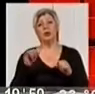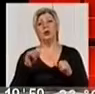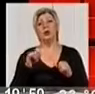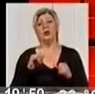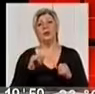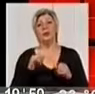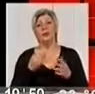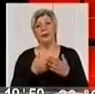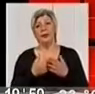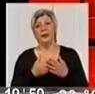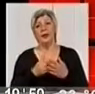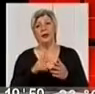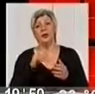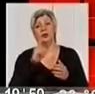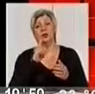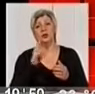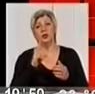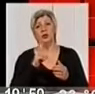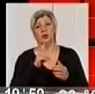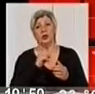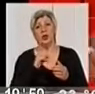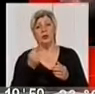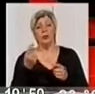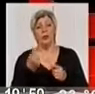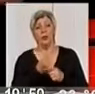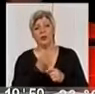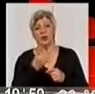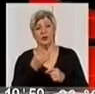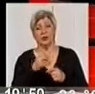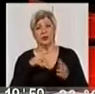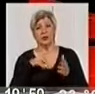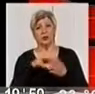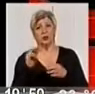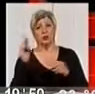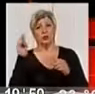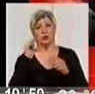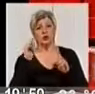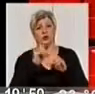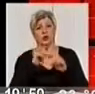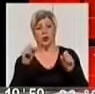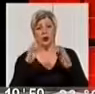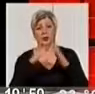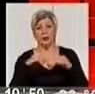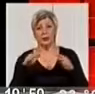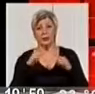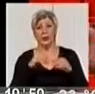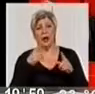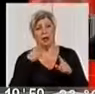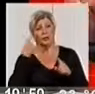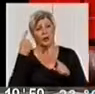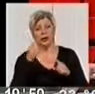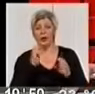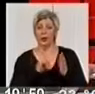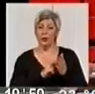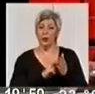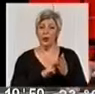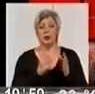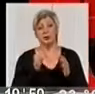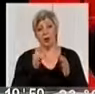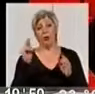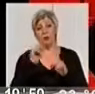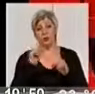дочка цього року перша йде в пришкільний табір. Вони в табір далеко ще не відправляють, але от в пришкільний.